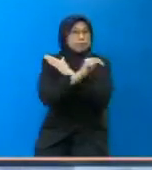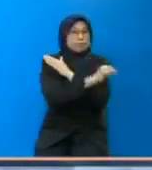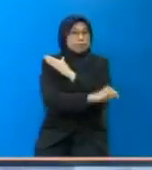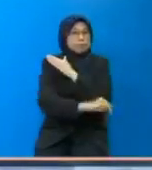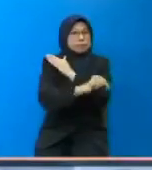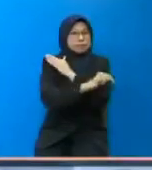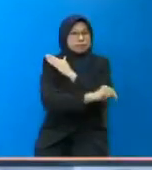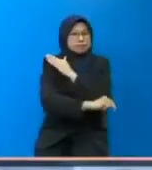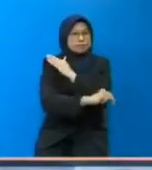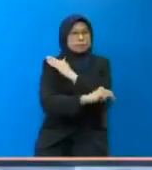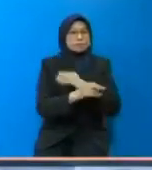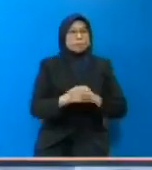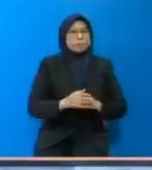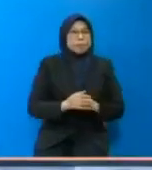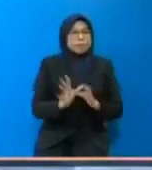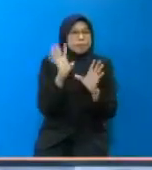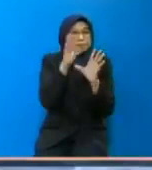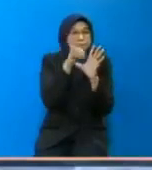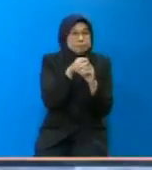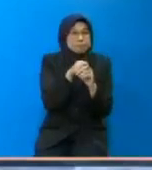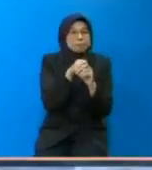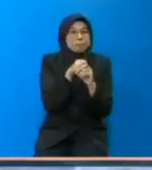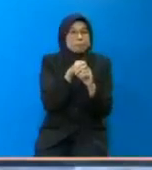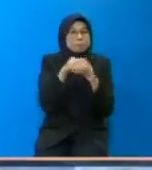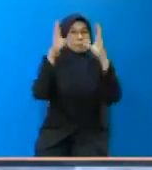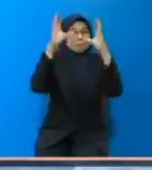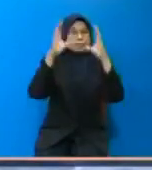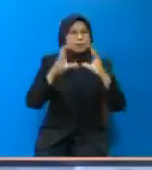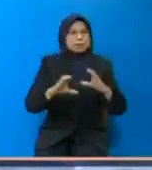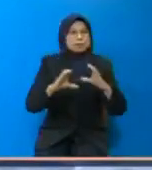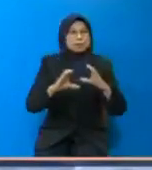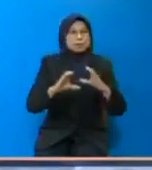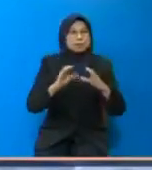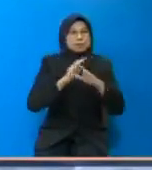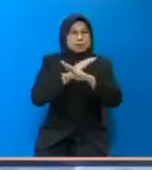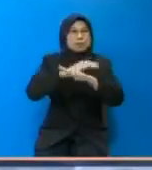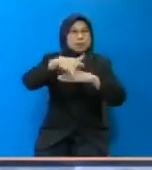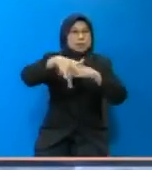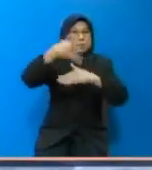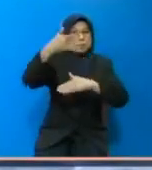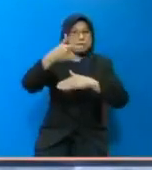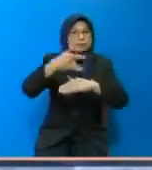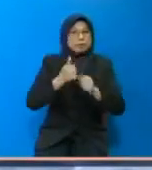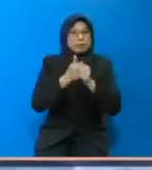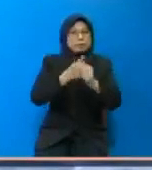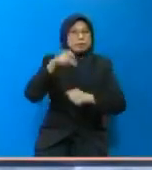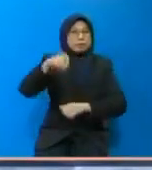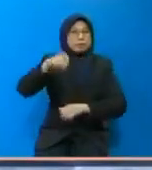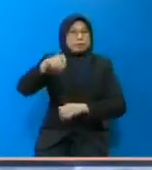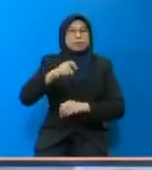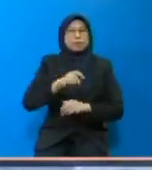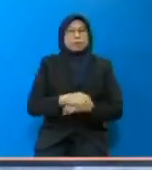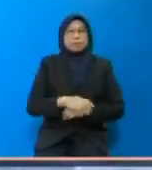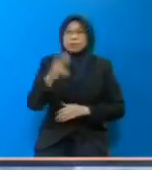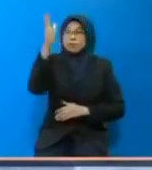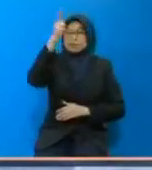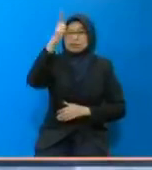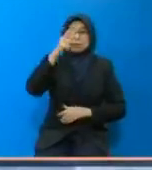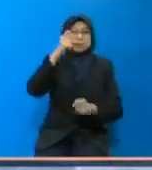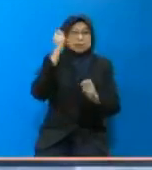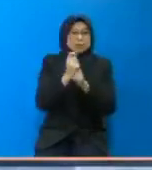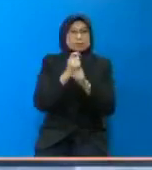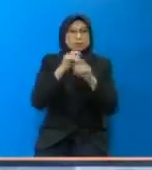rapi, termasuk mengambil langkah intervensi mengikut keperluan. Di samping itu, kerajaan akan